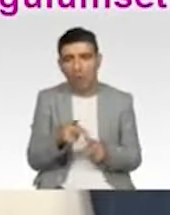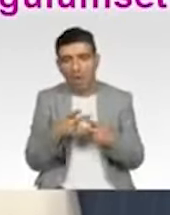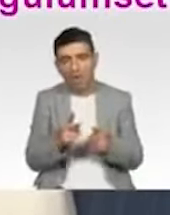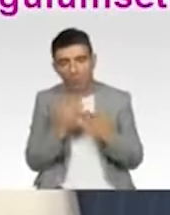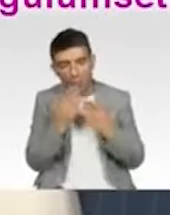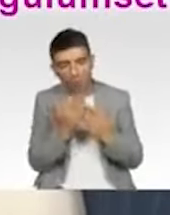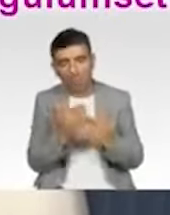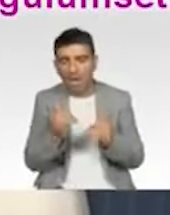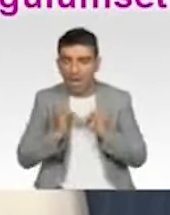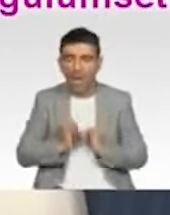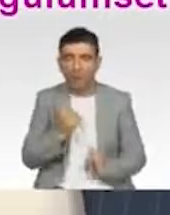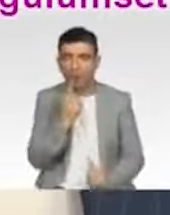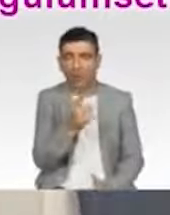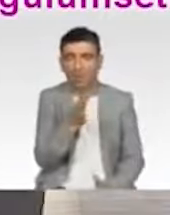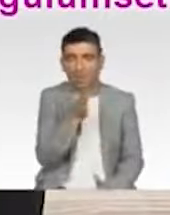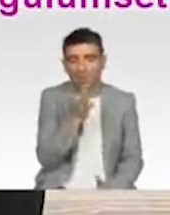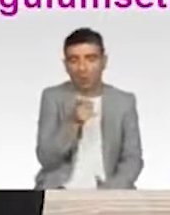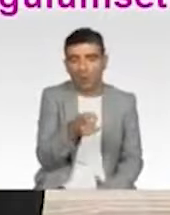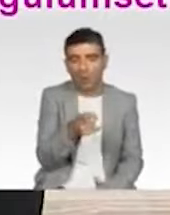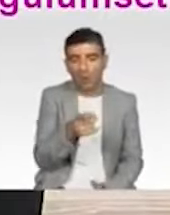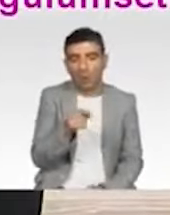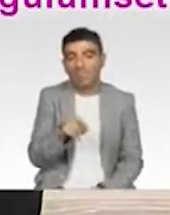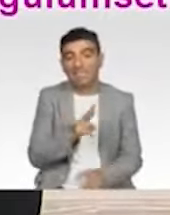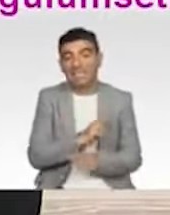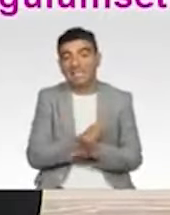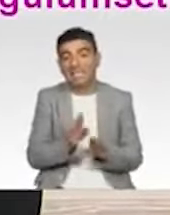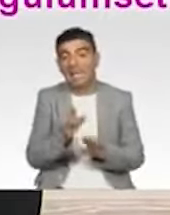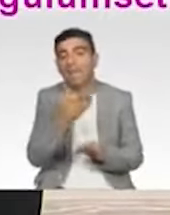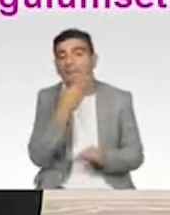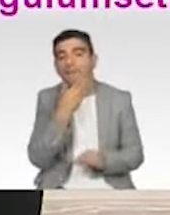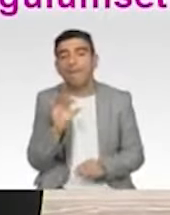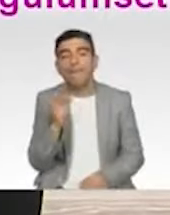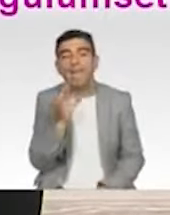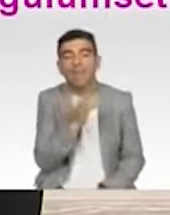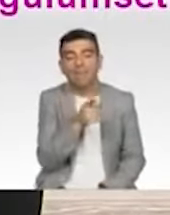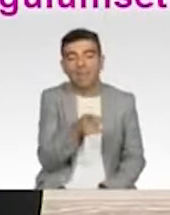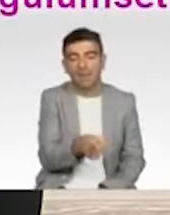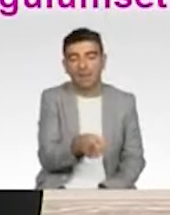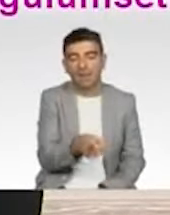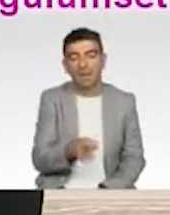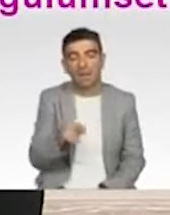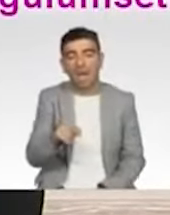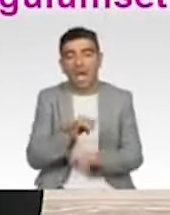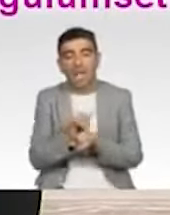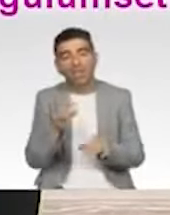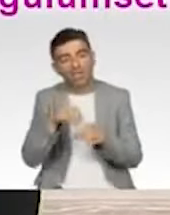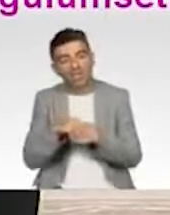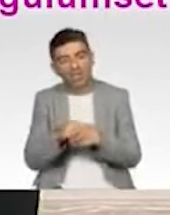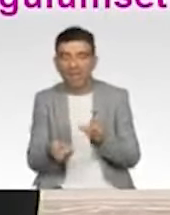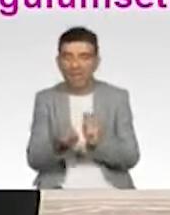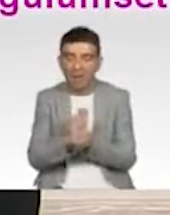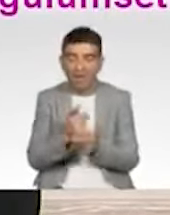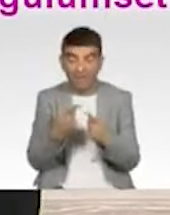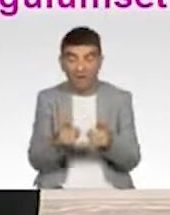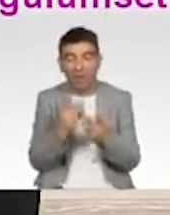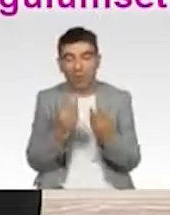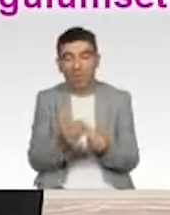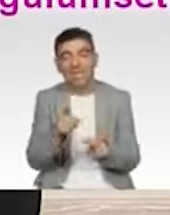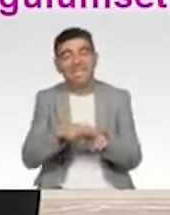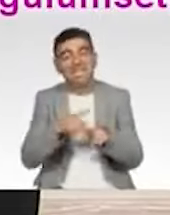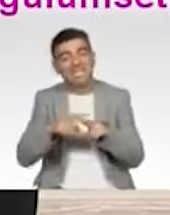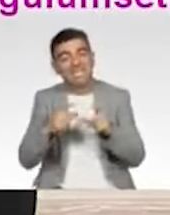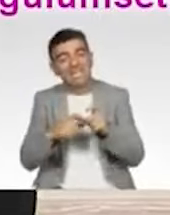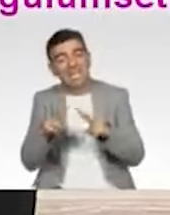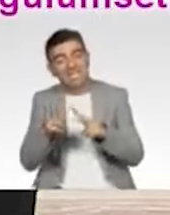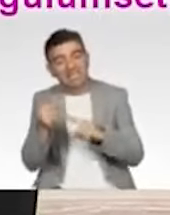okudum rahatlıkla söyleyebiliyorum. Glisemik indeksi benzerdir. Mikro besin içeriği biraz farklı olabilir. Yasminde,